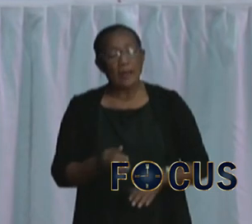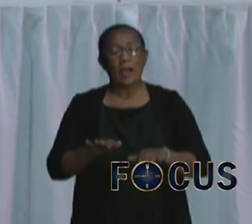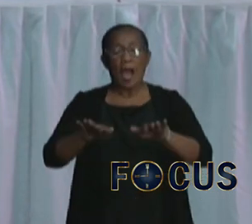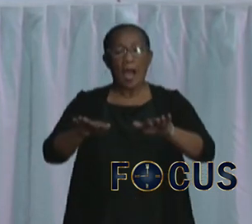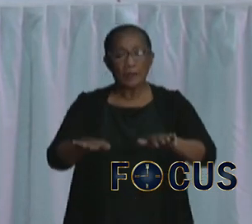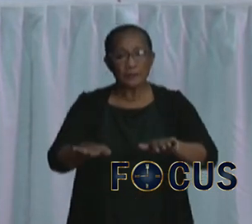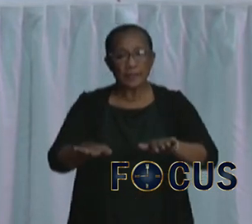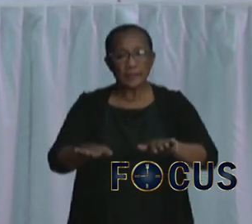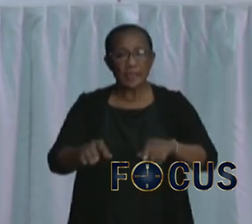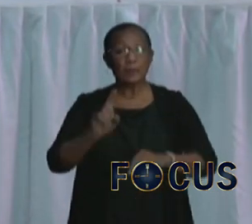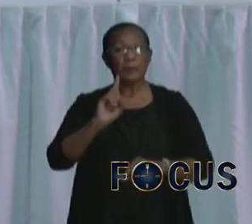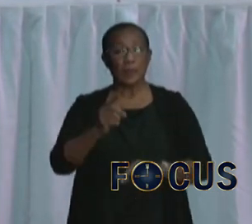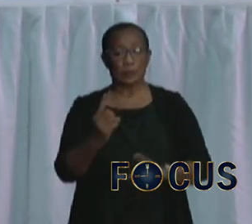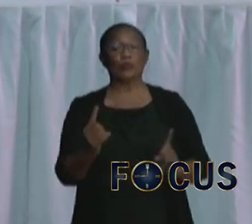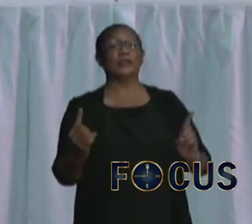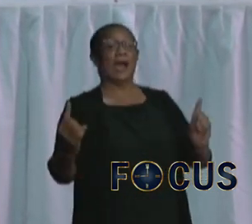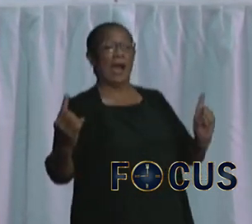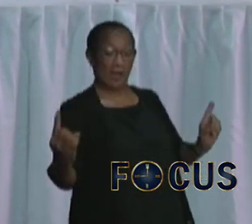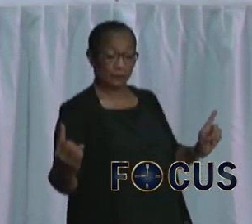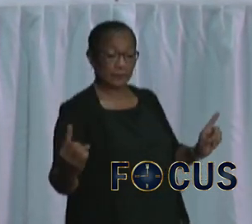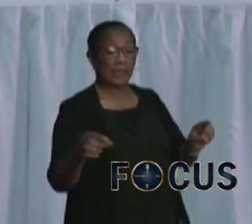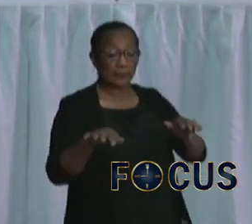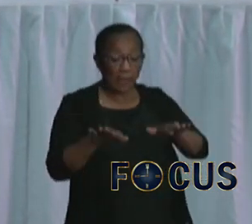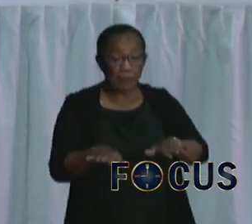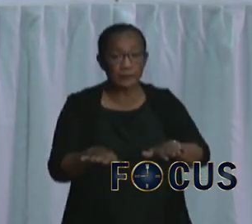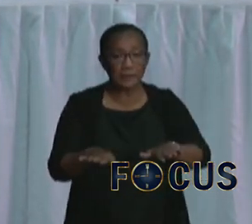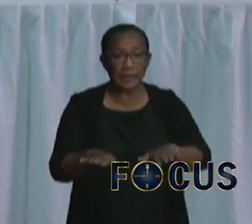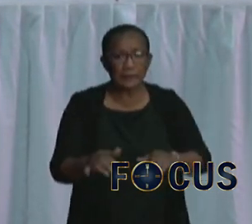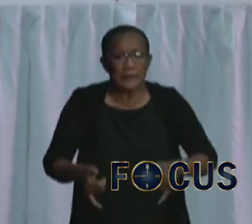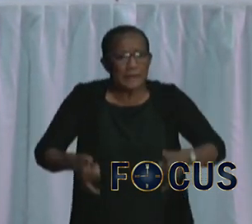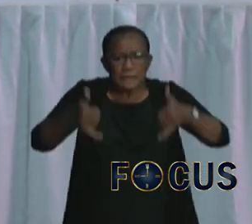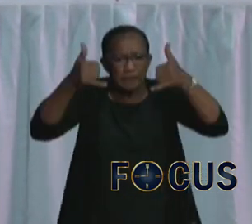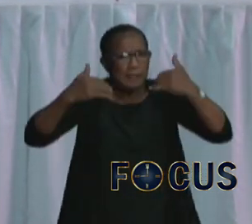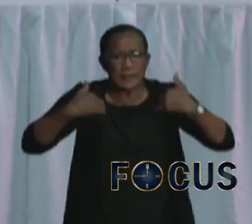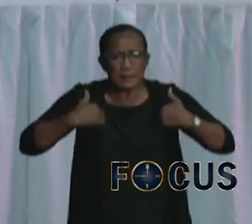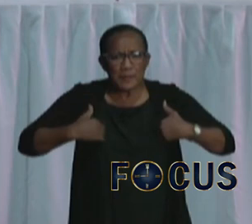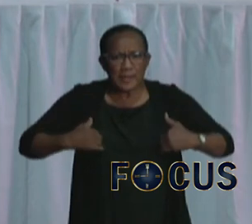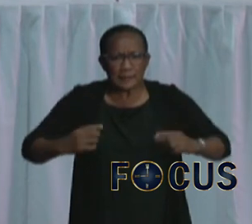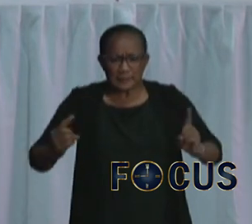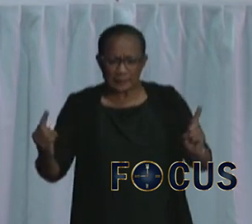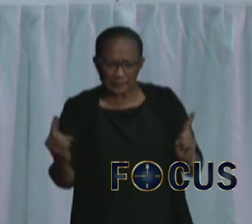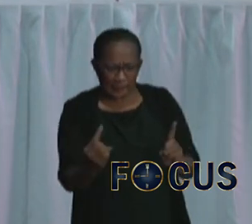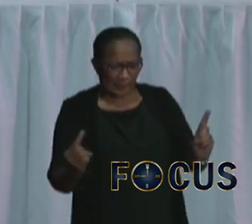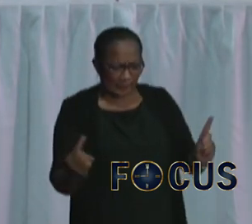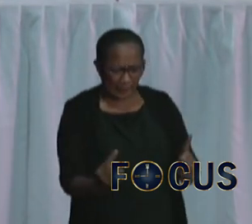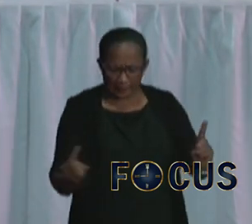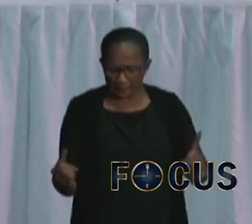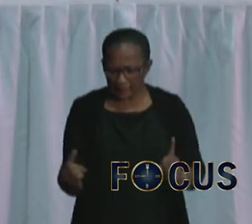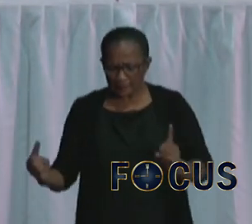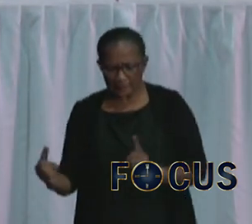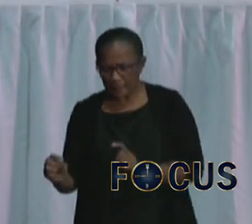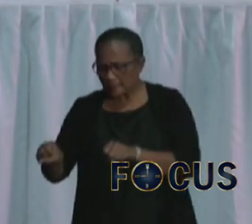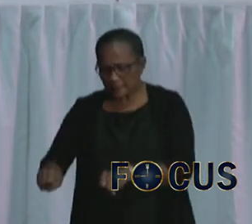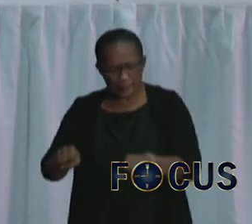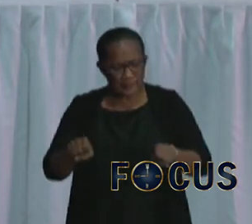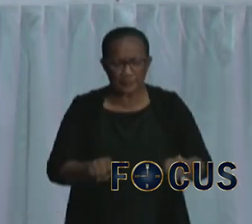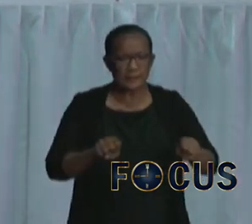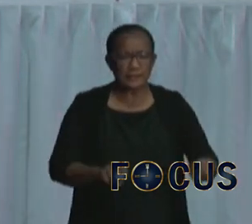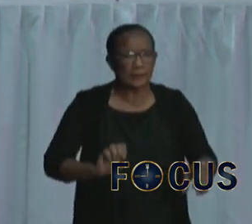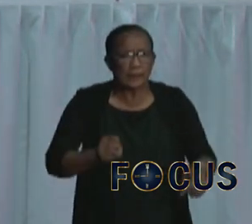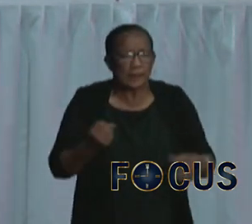Maar zorg dat er afstand gehouden wordt. Zorg dat niet een heleboel mensen dicht op elkaar zitten. Waarschijnlijk kun je niet met z'n